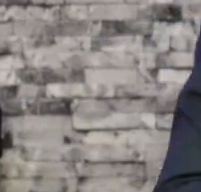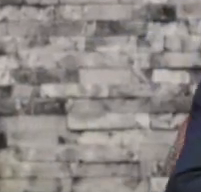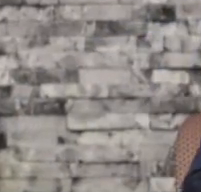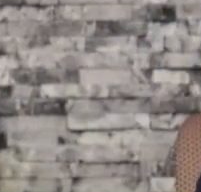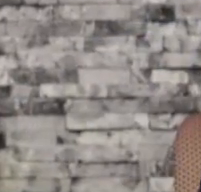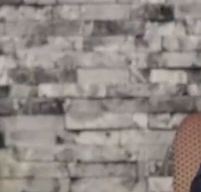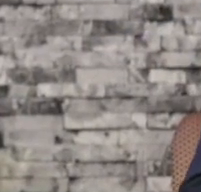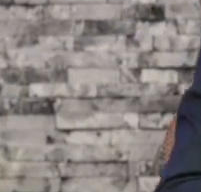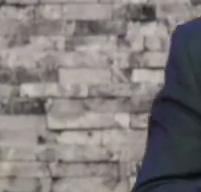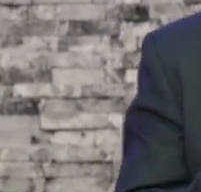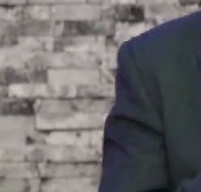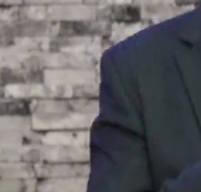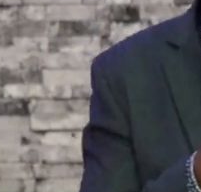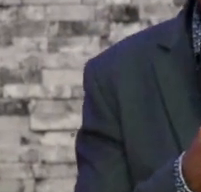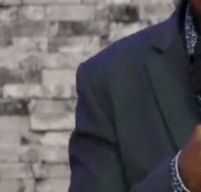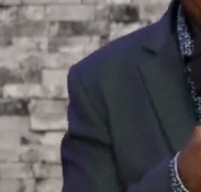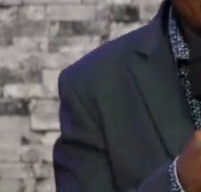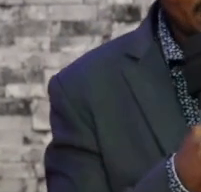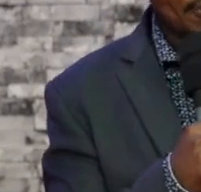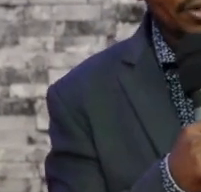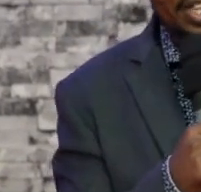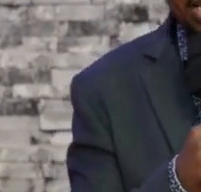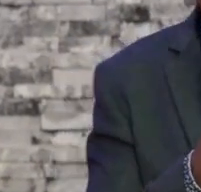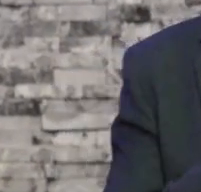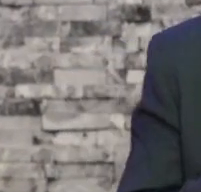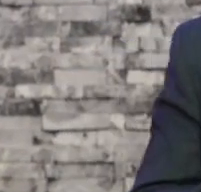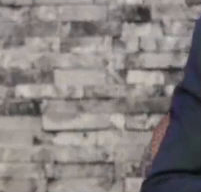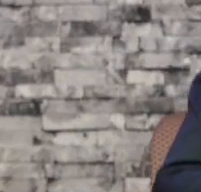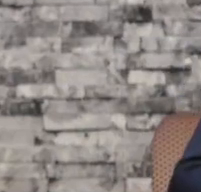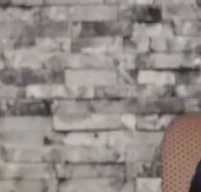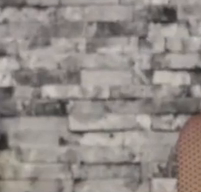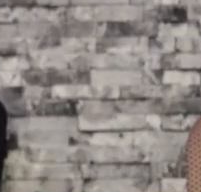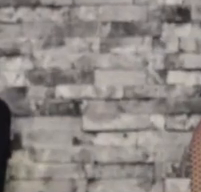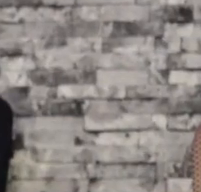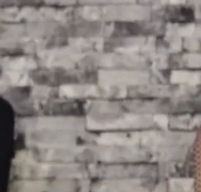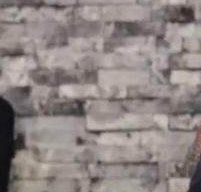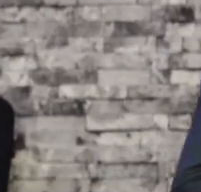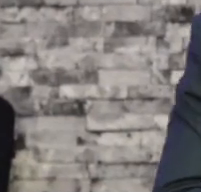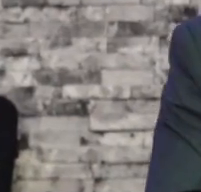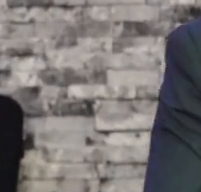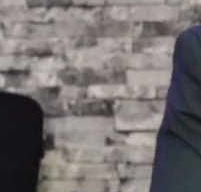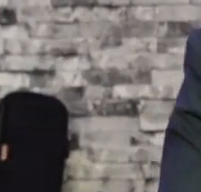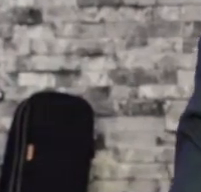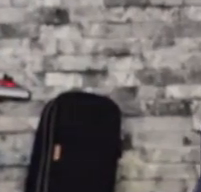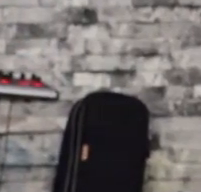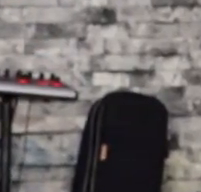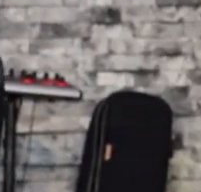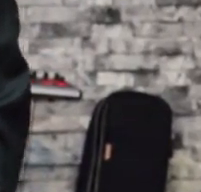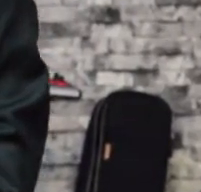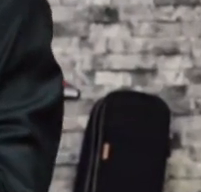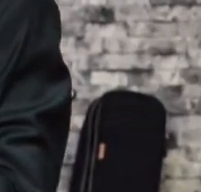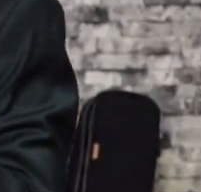Moses, hakaoni Moses ka computer. Kwa hivyo unafika pale, unaona umemaliza dunia yo. Sasa nikaambia